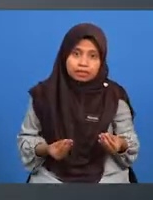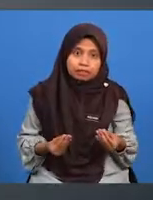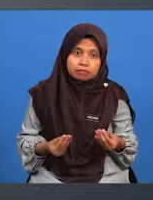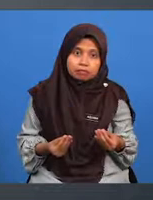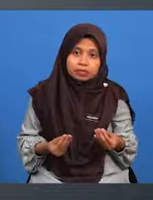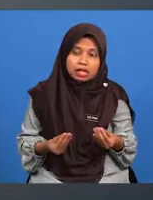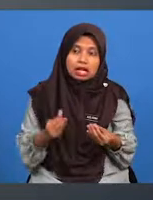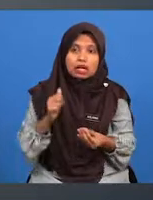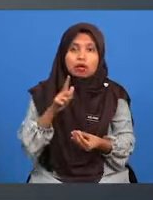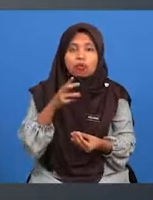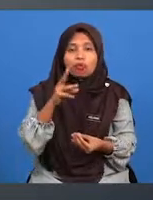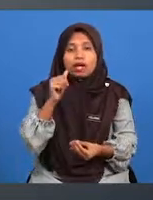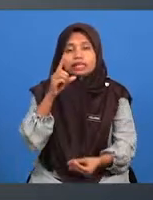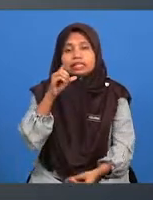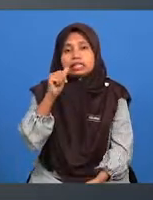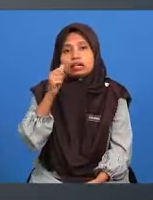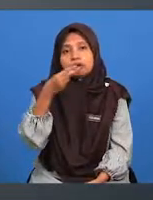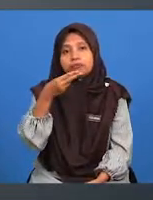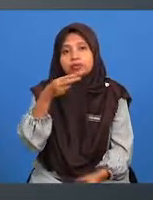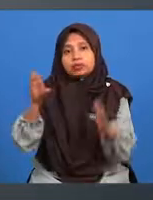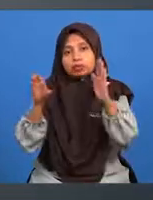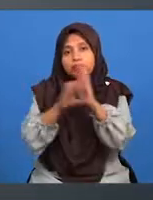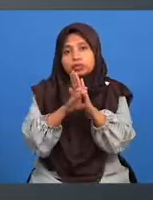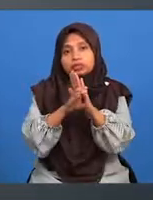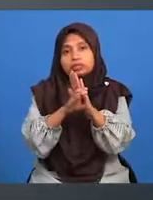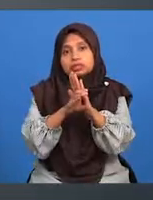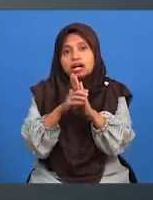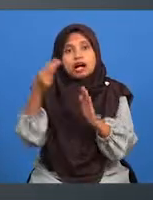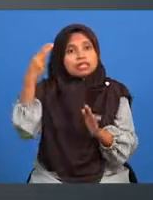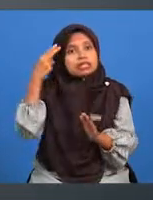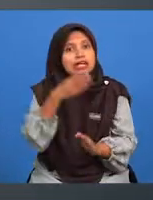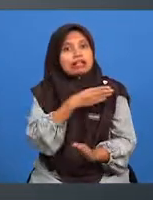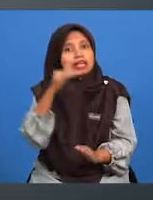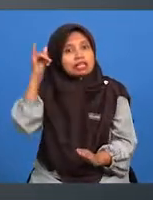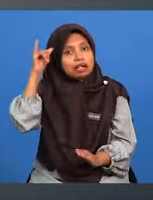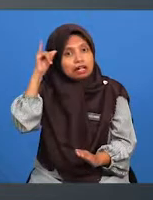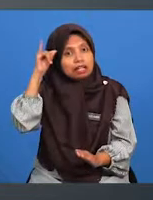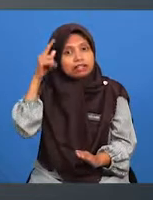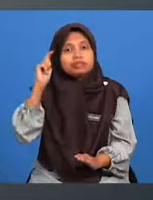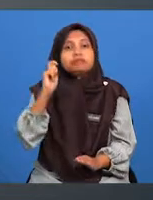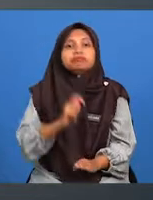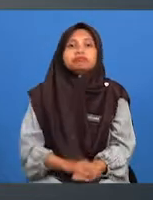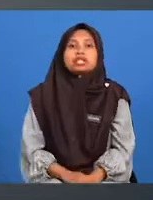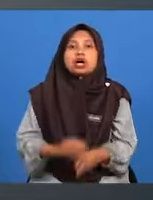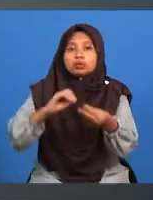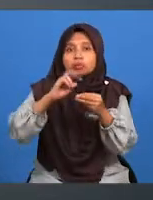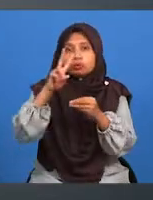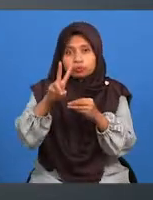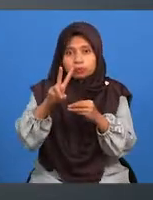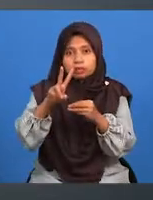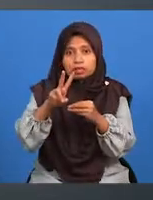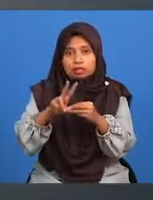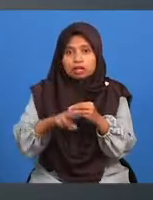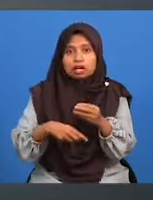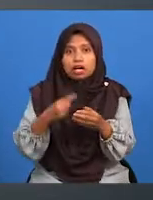harta al-Wadi'ah. Contohnya, Hasan dan kawannya Yahya tadi. Kedua,